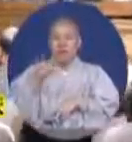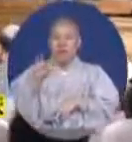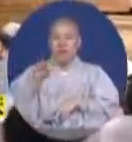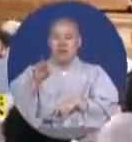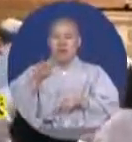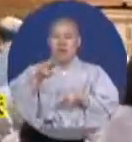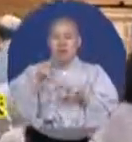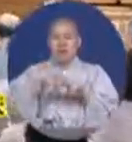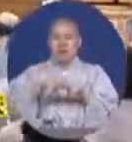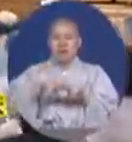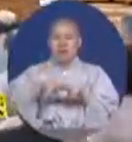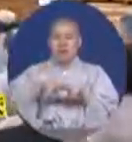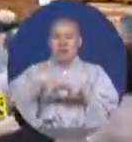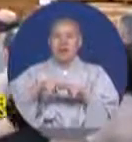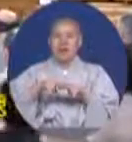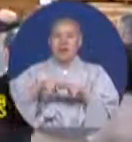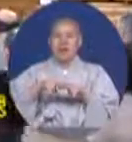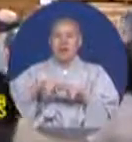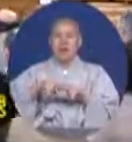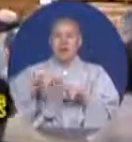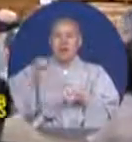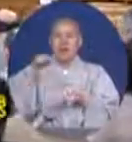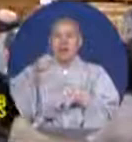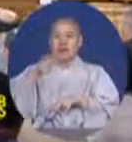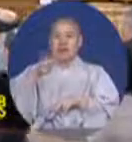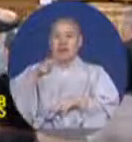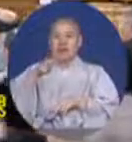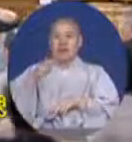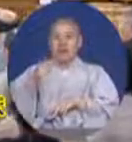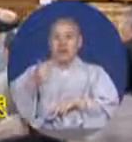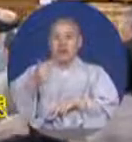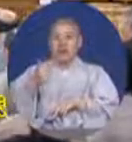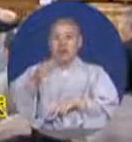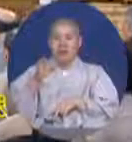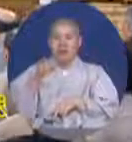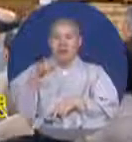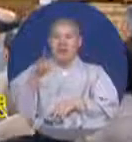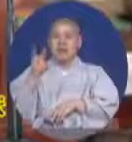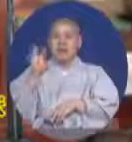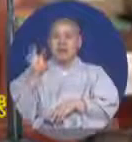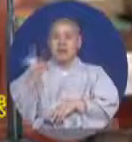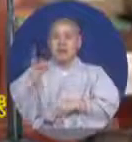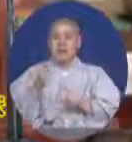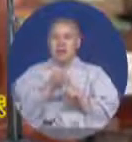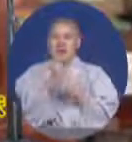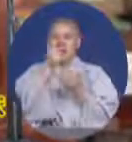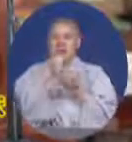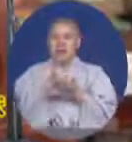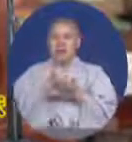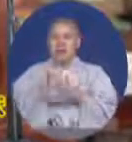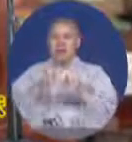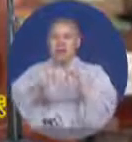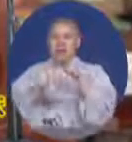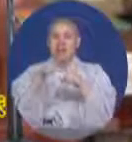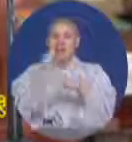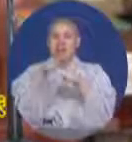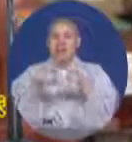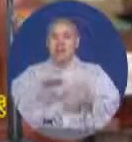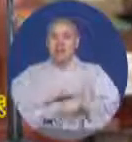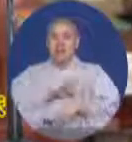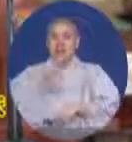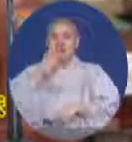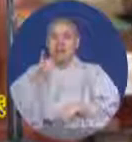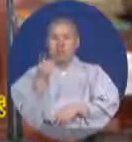이 평상상자 금강상이라고 그럽니다. 부처님이 나무는